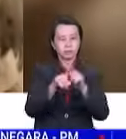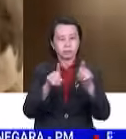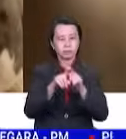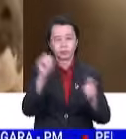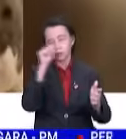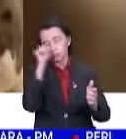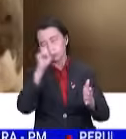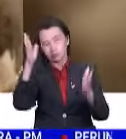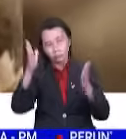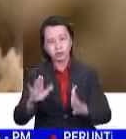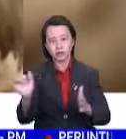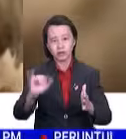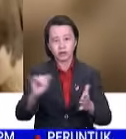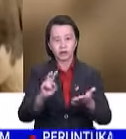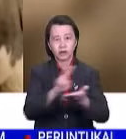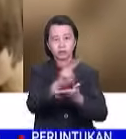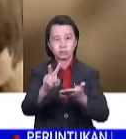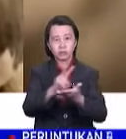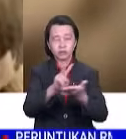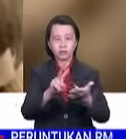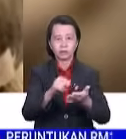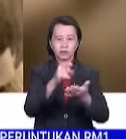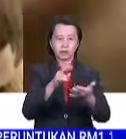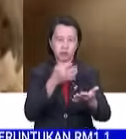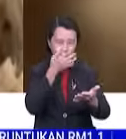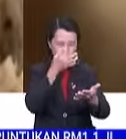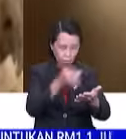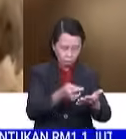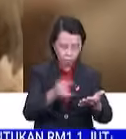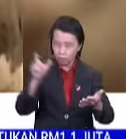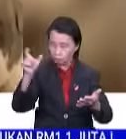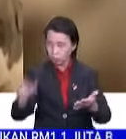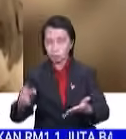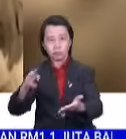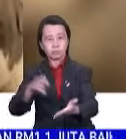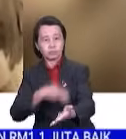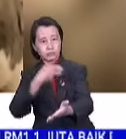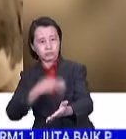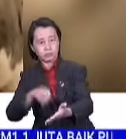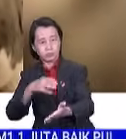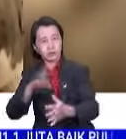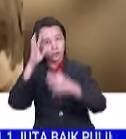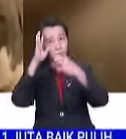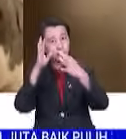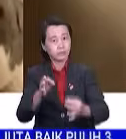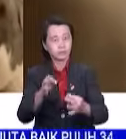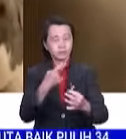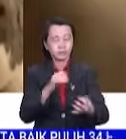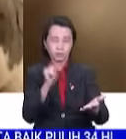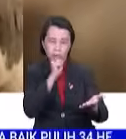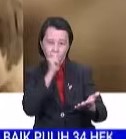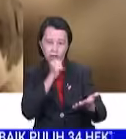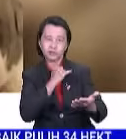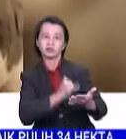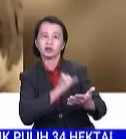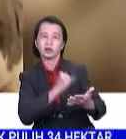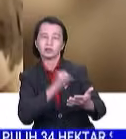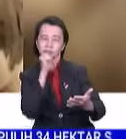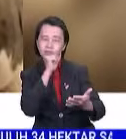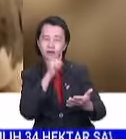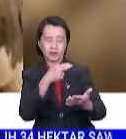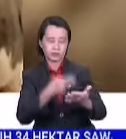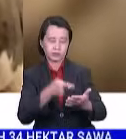penyanyi video tersebut GYA menarik perhatian seorang addyi yang memutuskan untuk berduet dengan burung